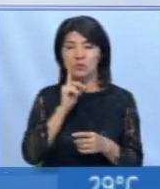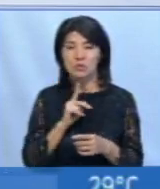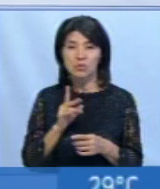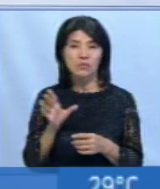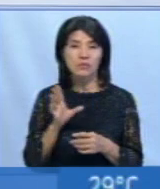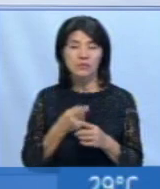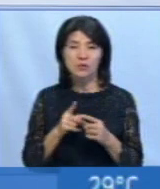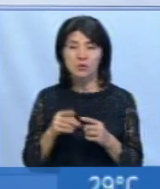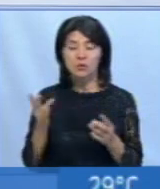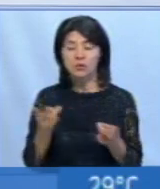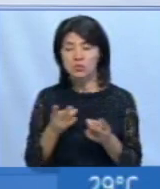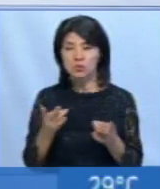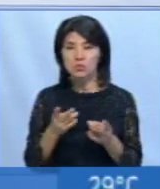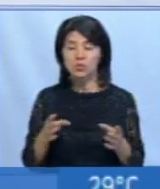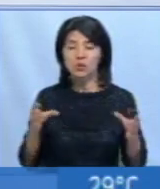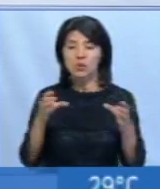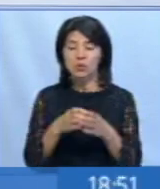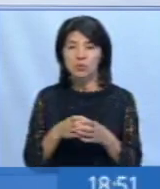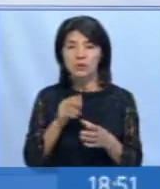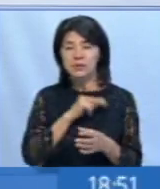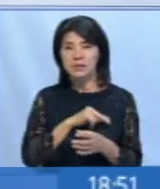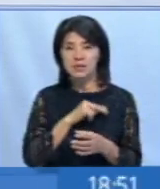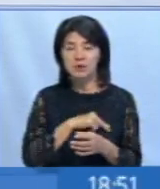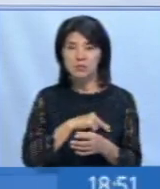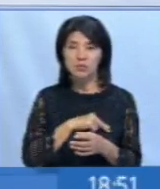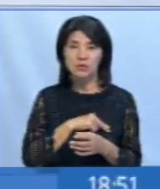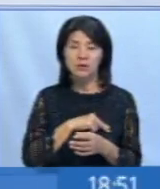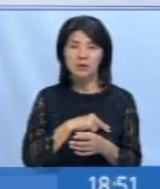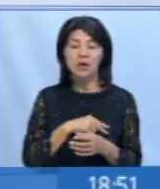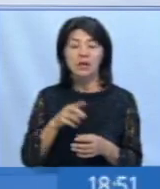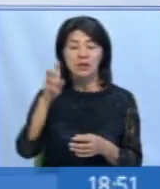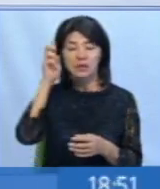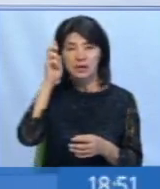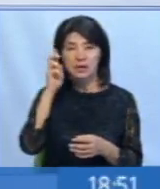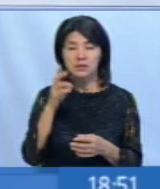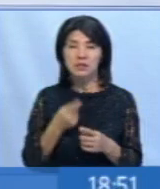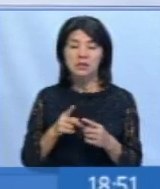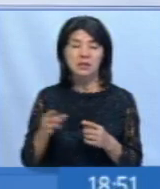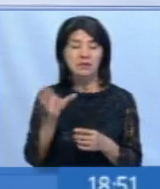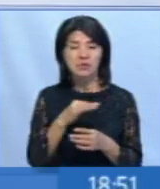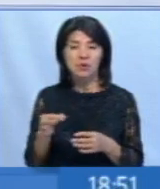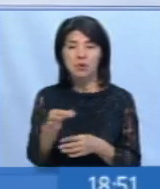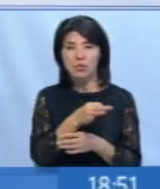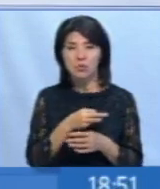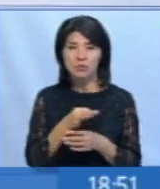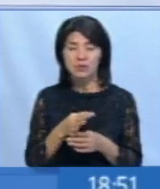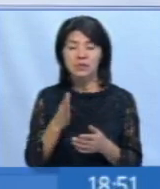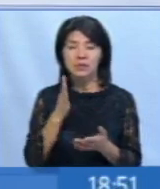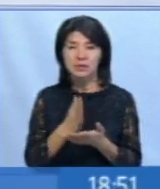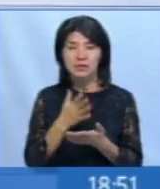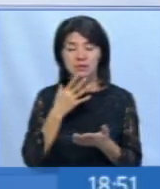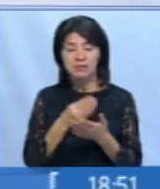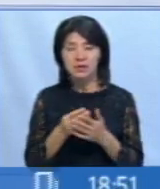явлений, нужна комплексная прозрачная работа государства и граждан. В данной области в нашем регионе есть свои результаты.